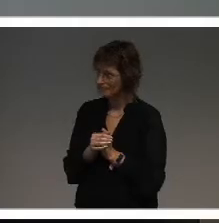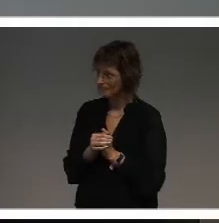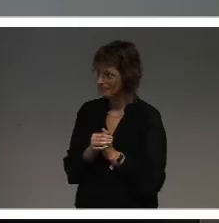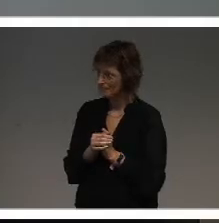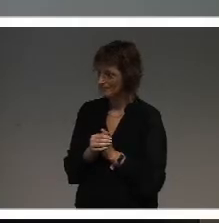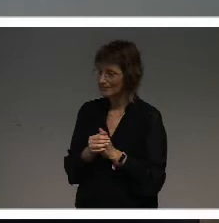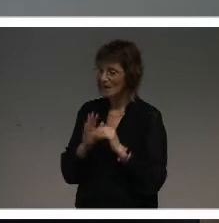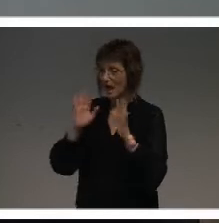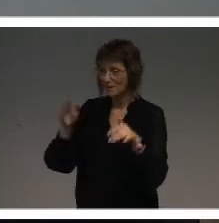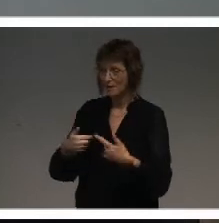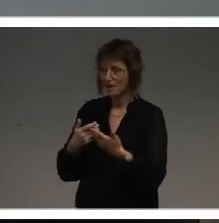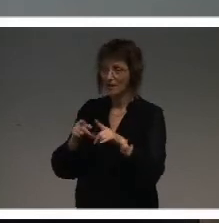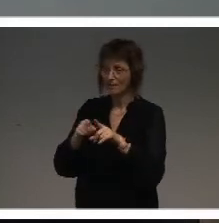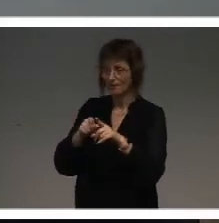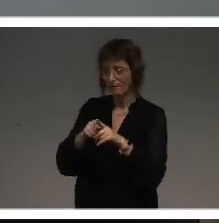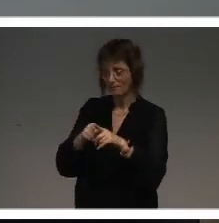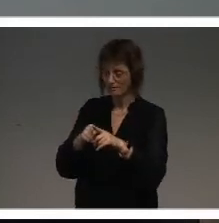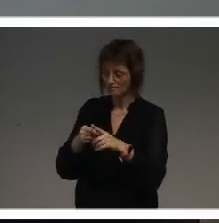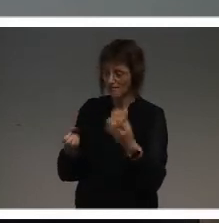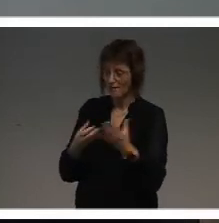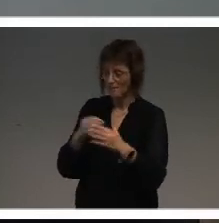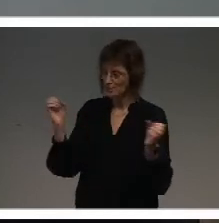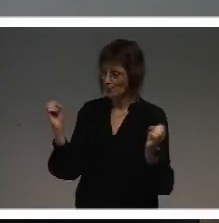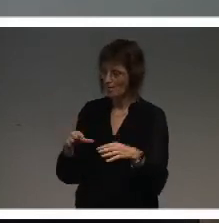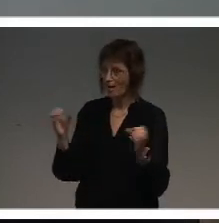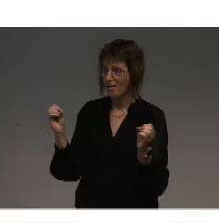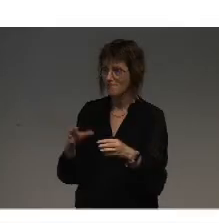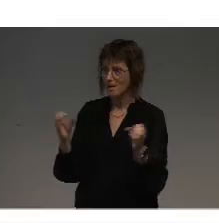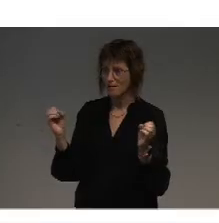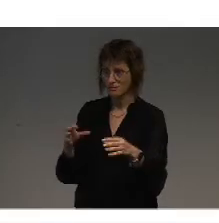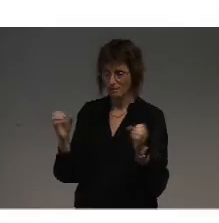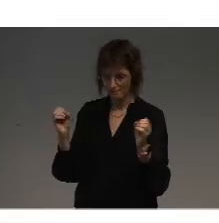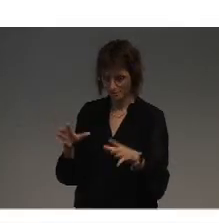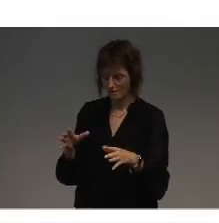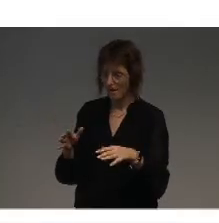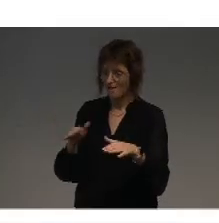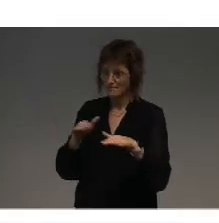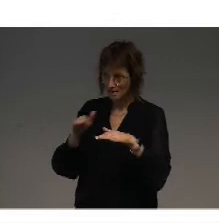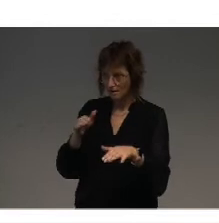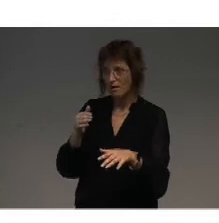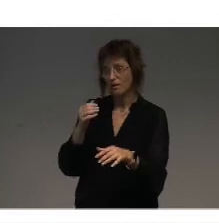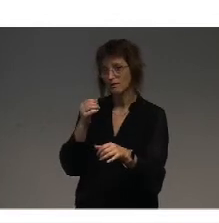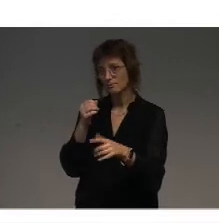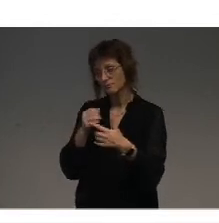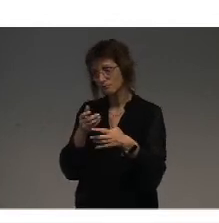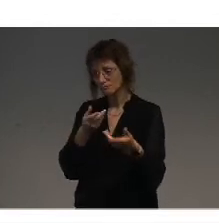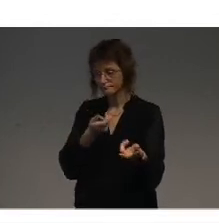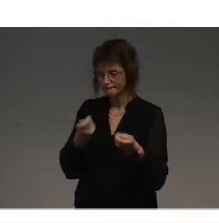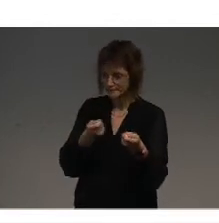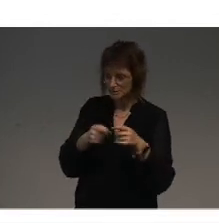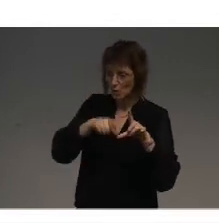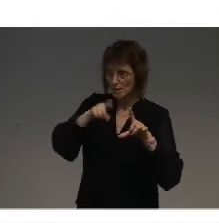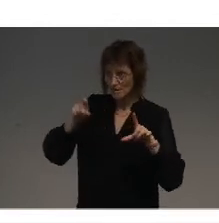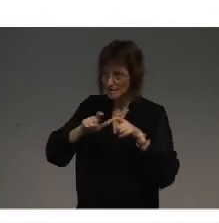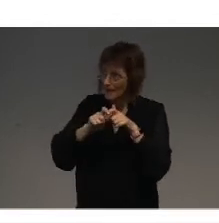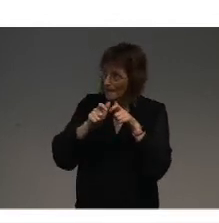la machine, si on peut dire. On a fait passer au crible de ces méthodes de traitement statistique et on a sorti un certain